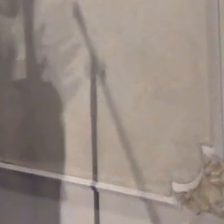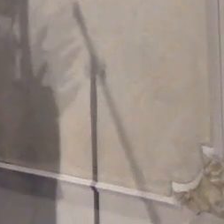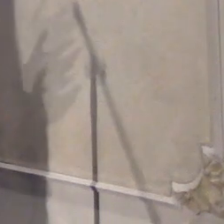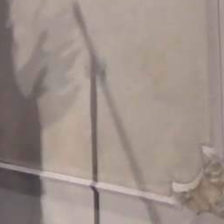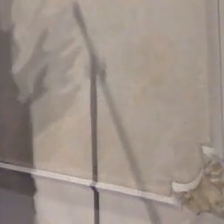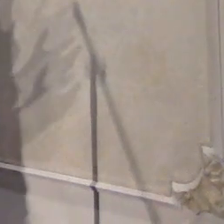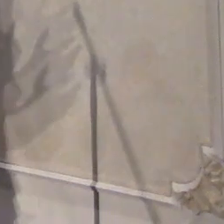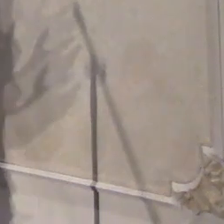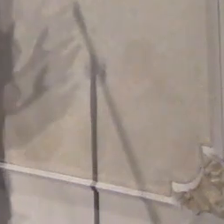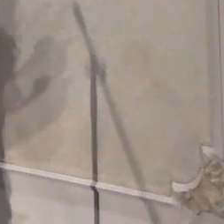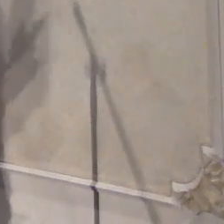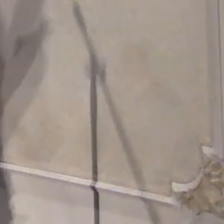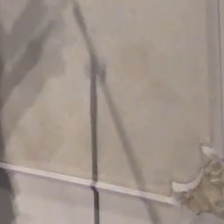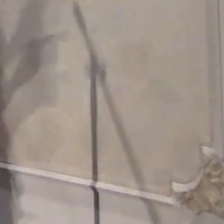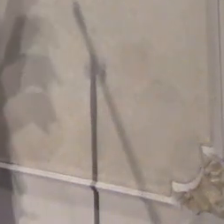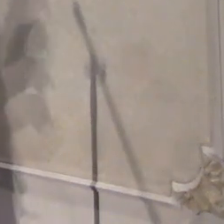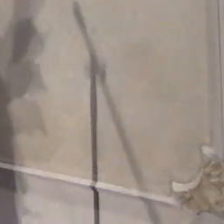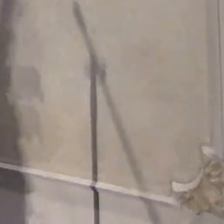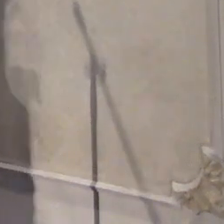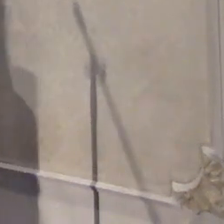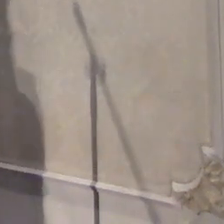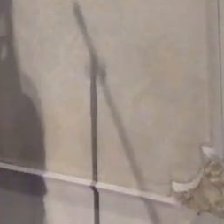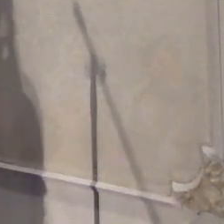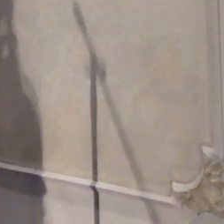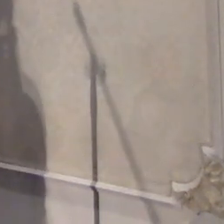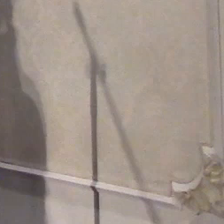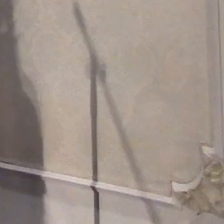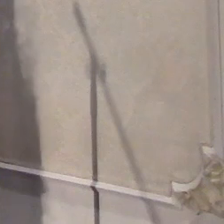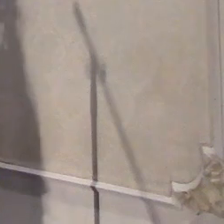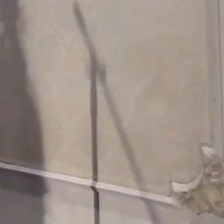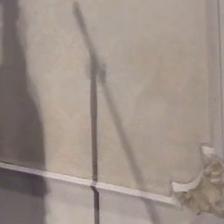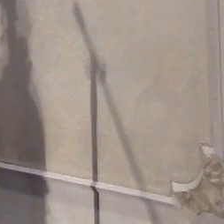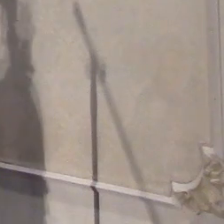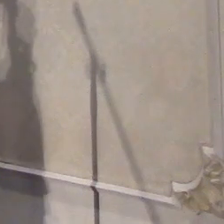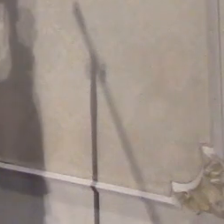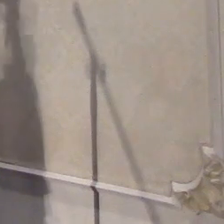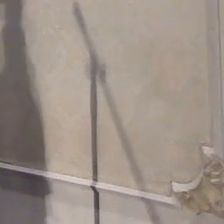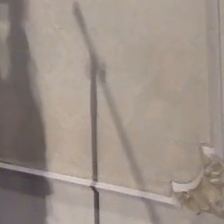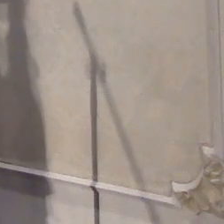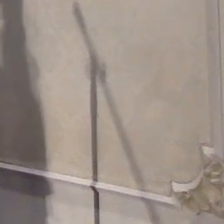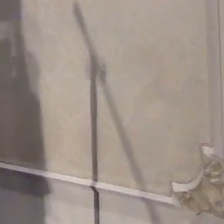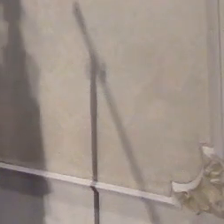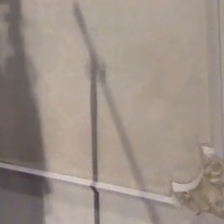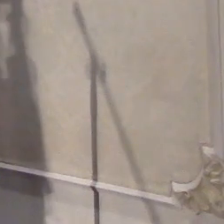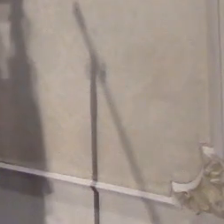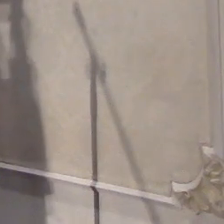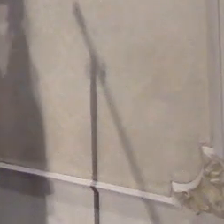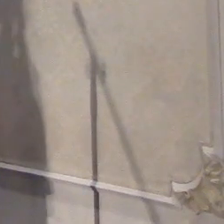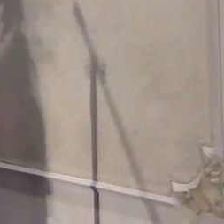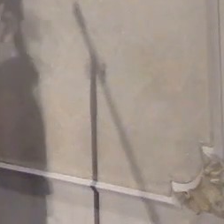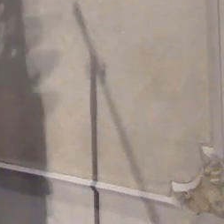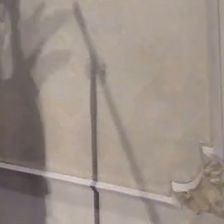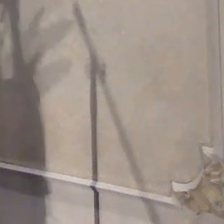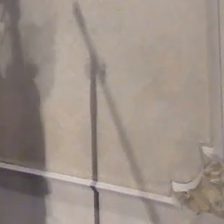i brani di john cage eccetera e insomma salvatore sciarrino è uno dei grandi compositori del